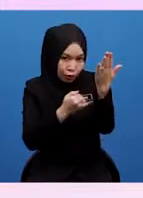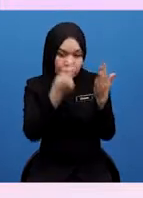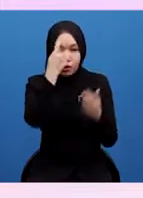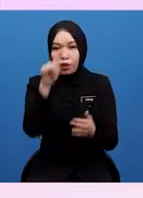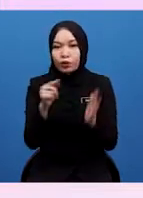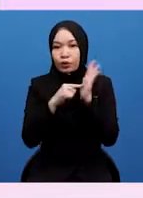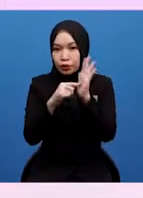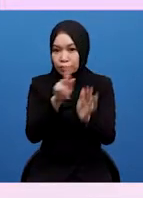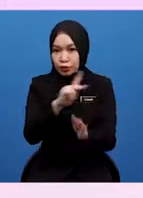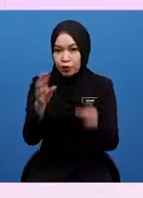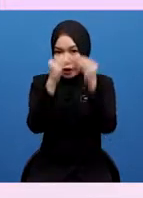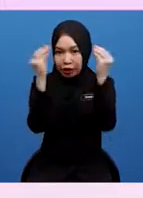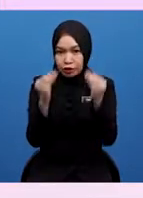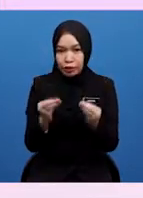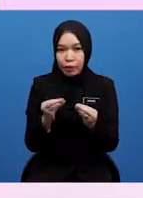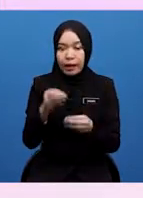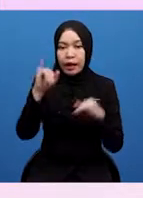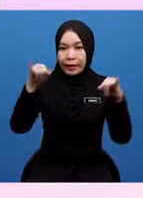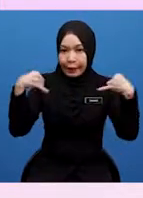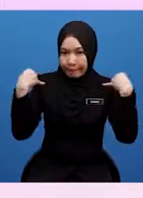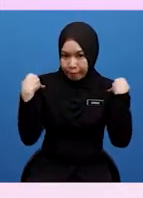menunjukkan jumlah nilai import.